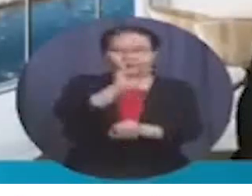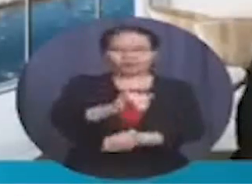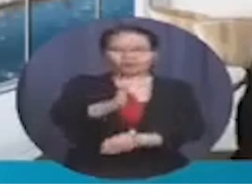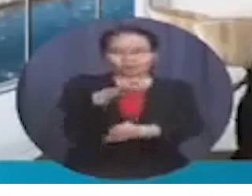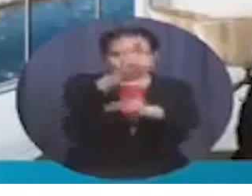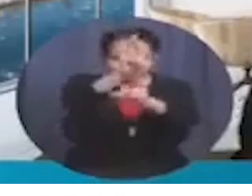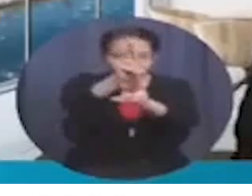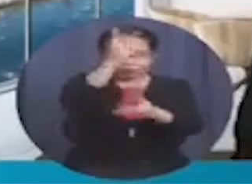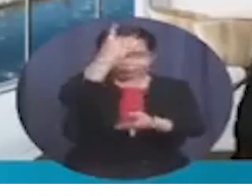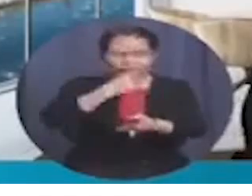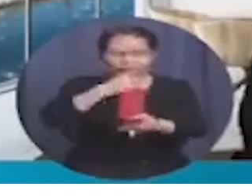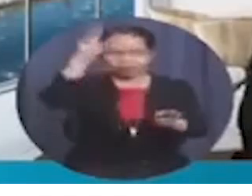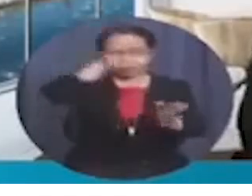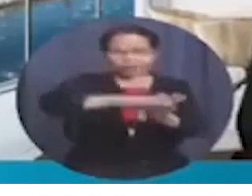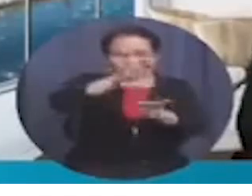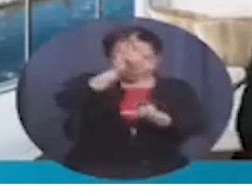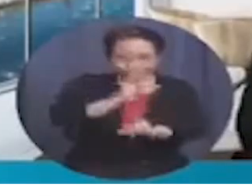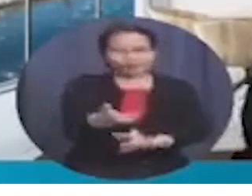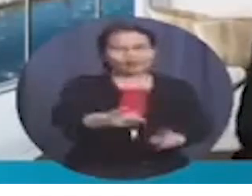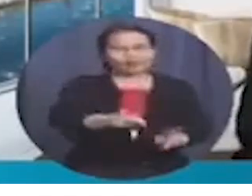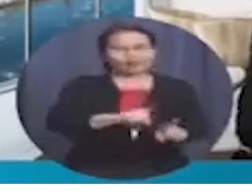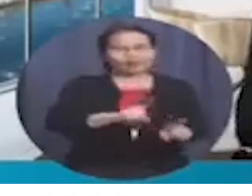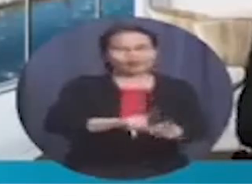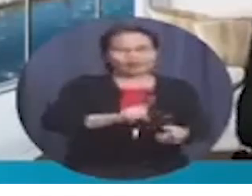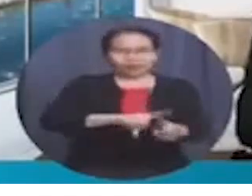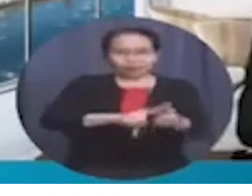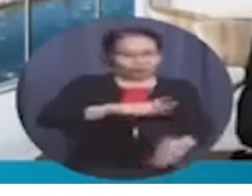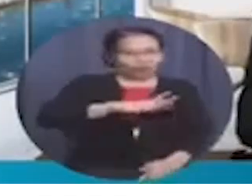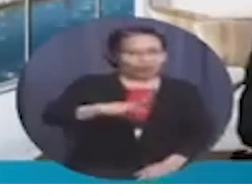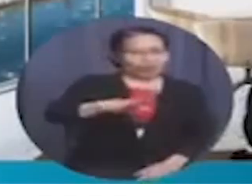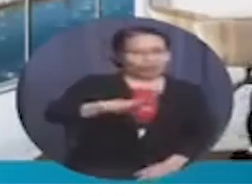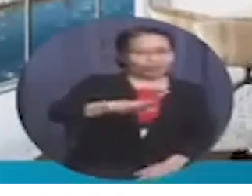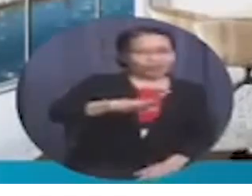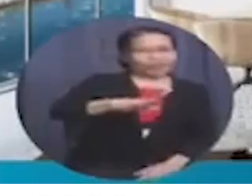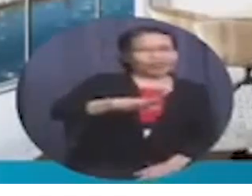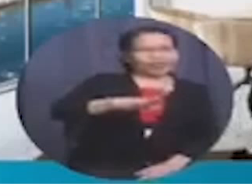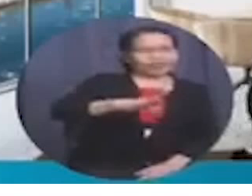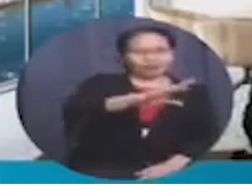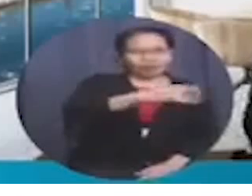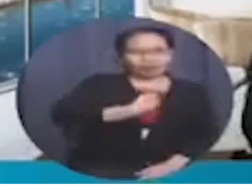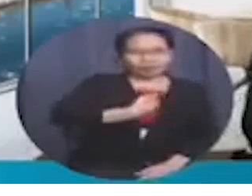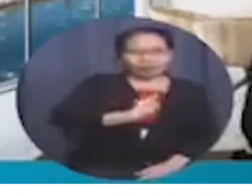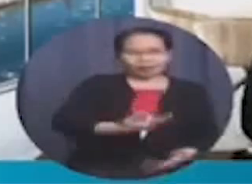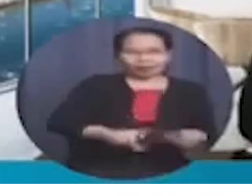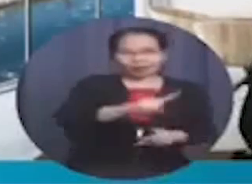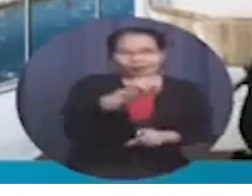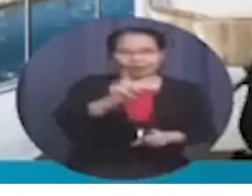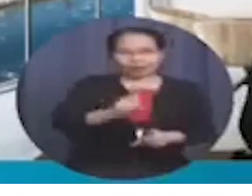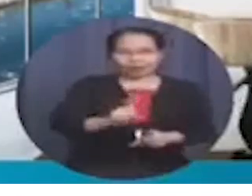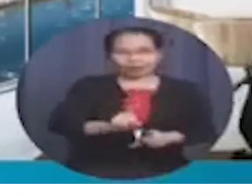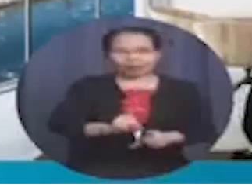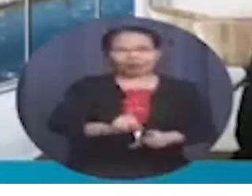galang ang magulang. Pati retrato, ginagalang mo na. O, sige, okay ako dyan. Tanong ko sa'yo, yung retrato